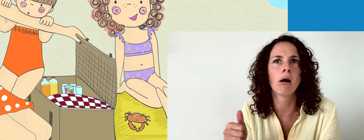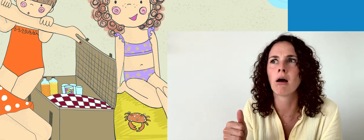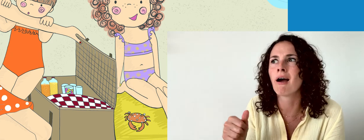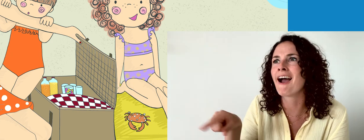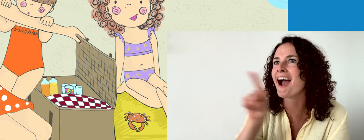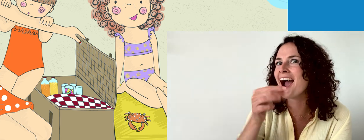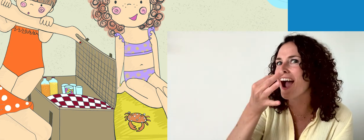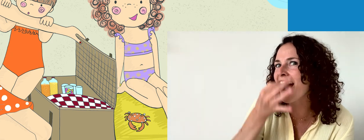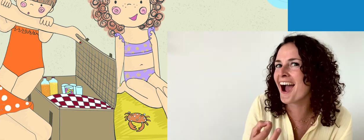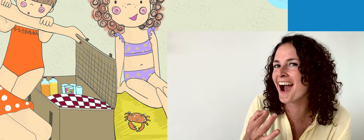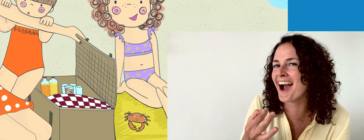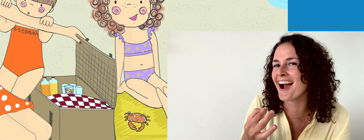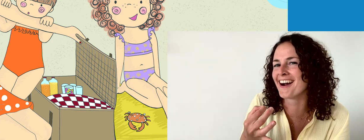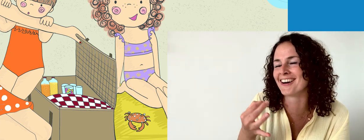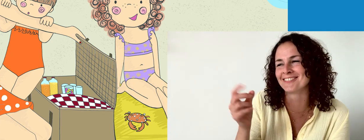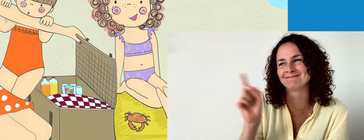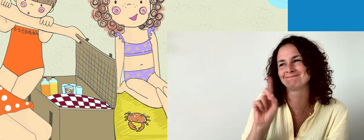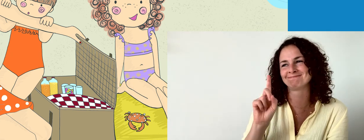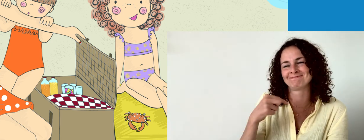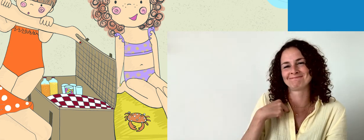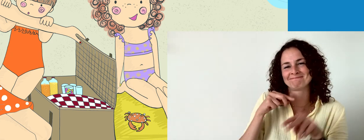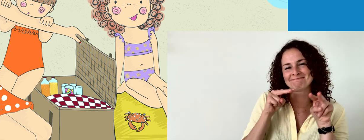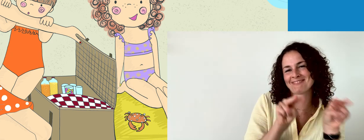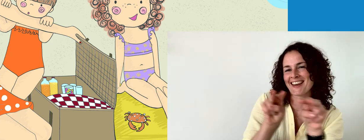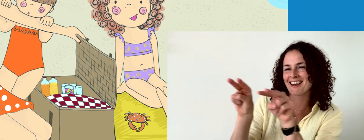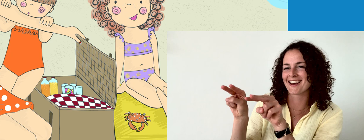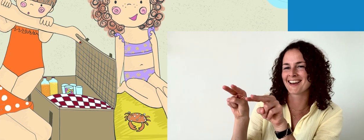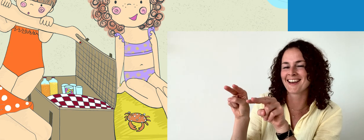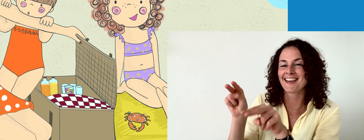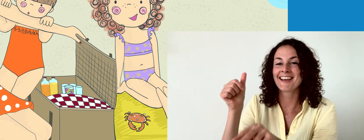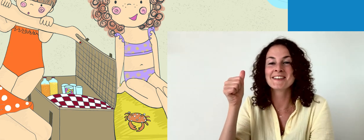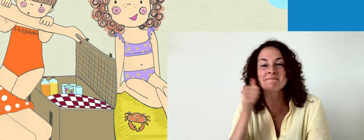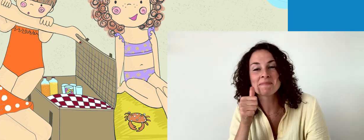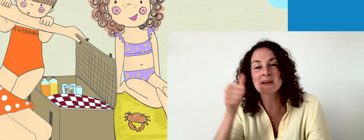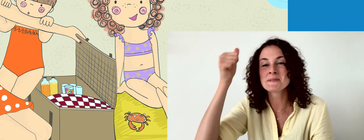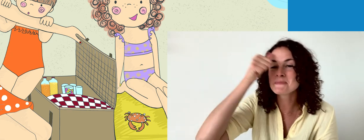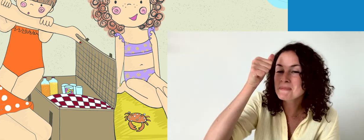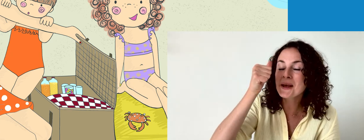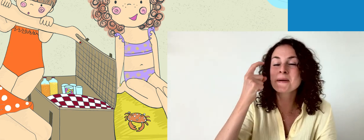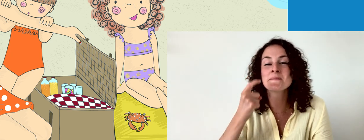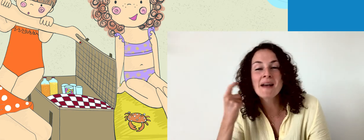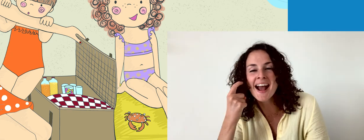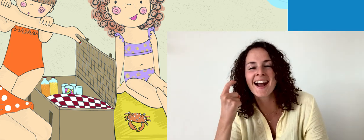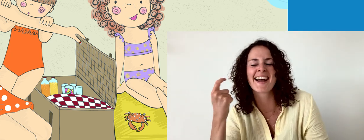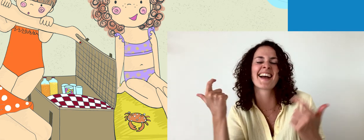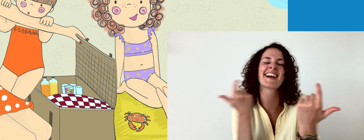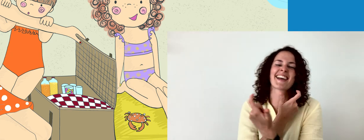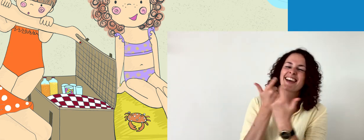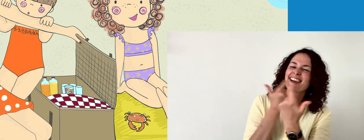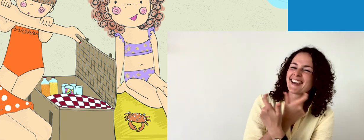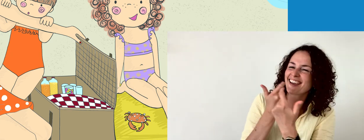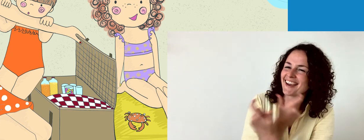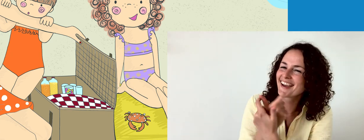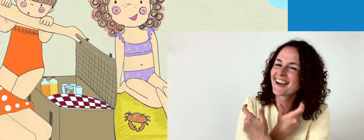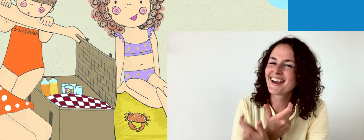En ze schiet meteen in een lach Nu heb ik jullie beter Grapt ze